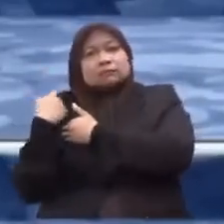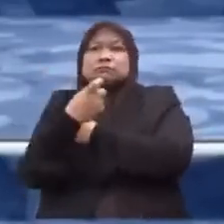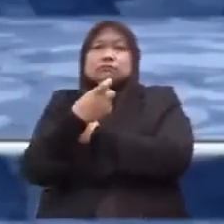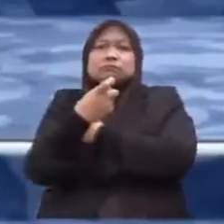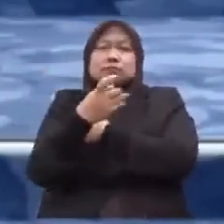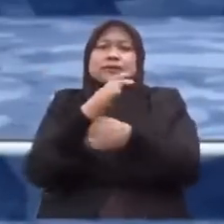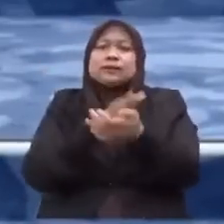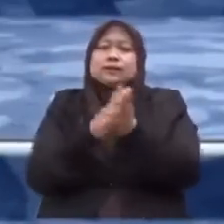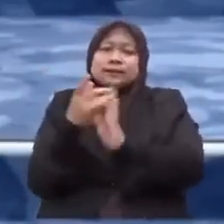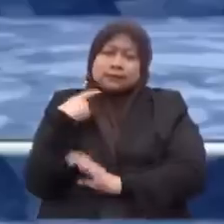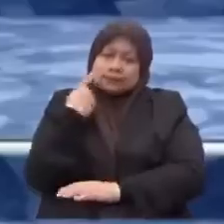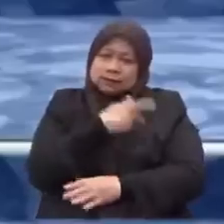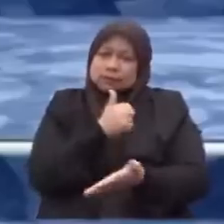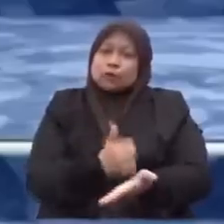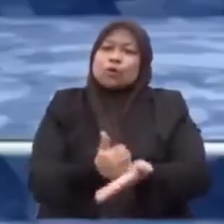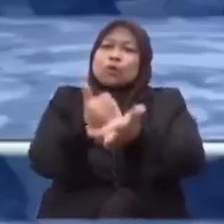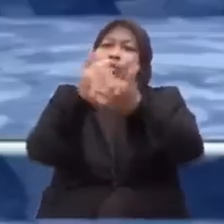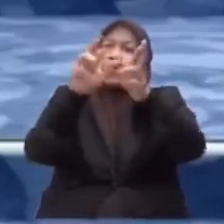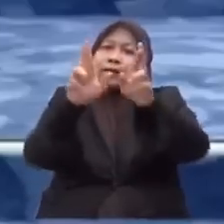kita tolong